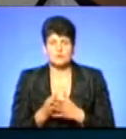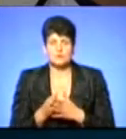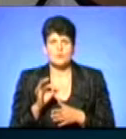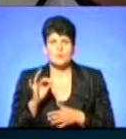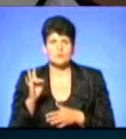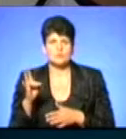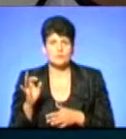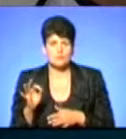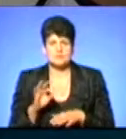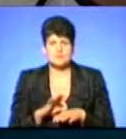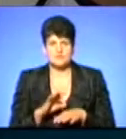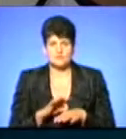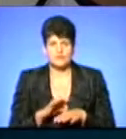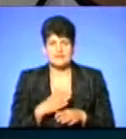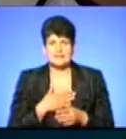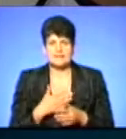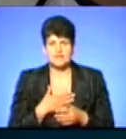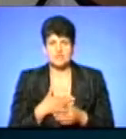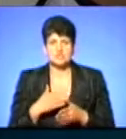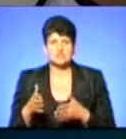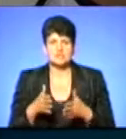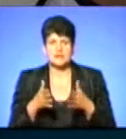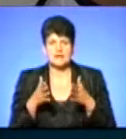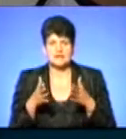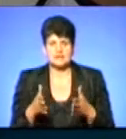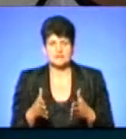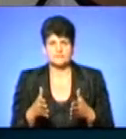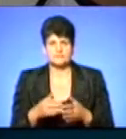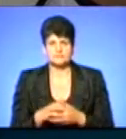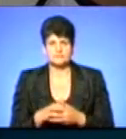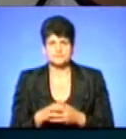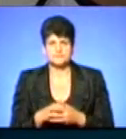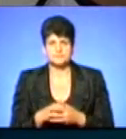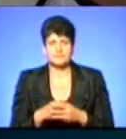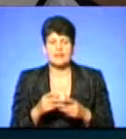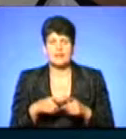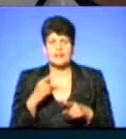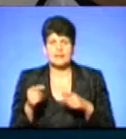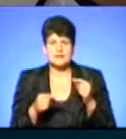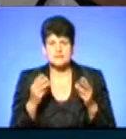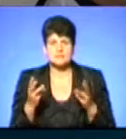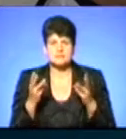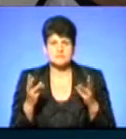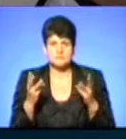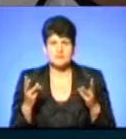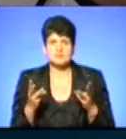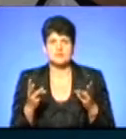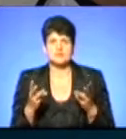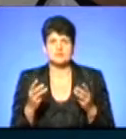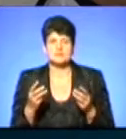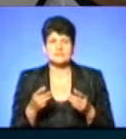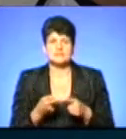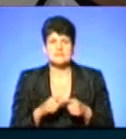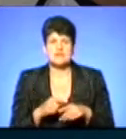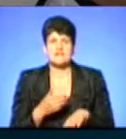онкологічних захворювань, дихальних шляхів і взагалі онкологічних захворювань загалом. Тому що листя спалене, це є і продукти згоряння, це є важкі метали,